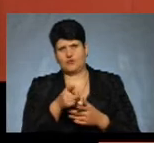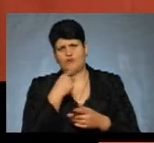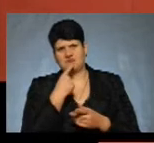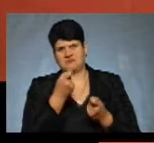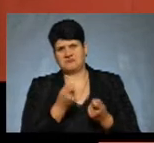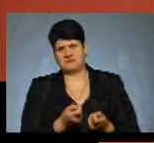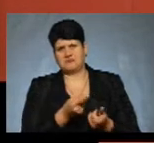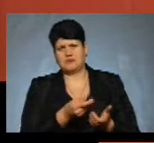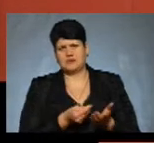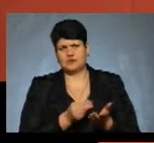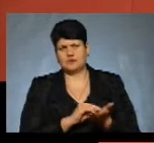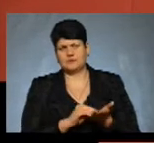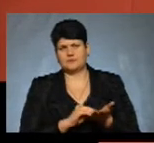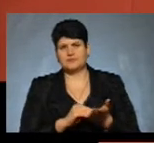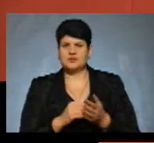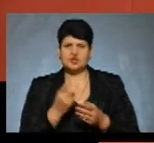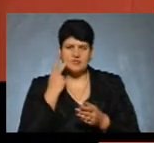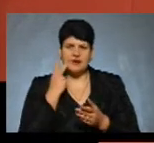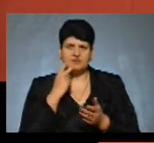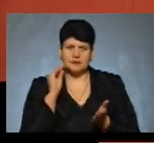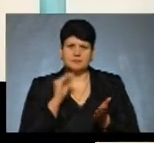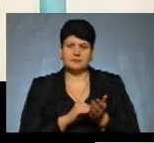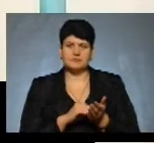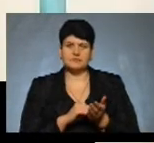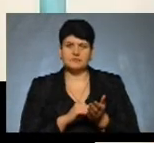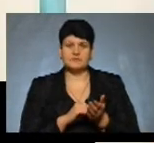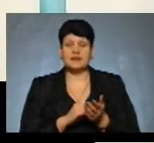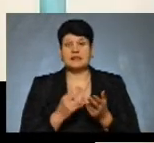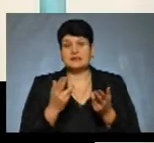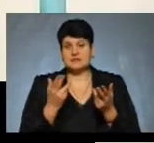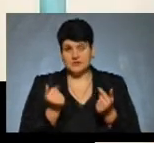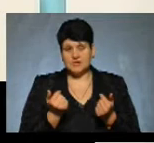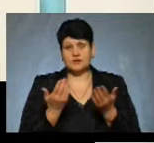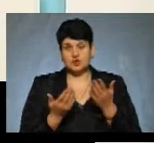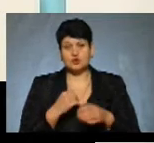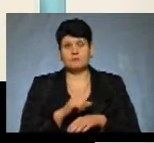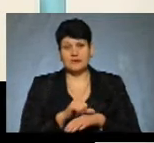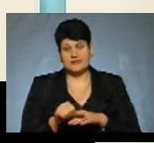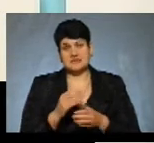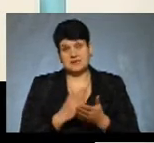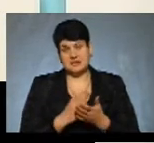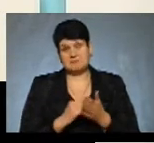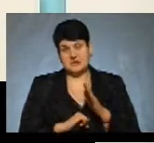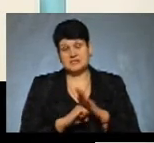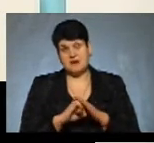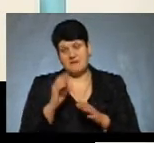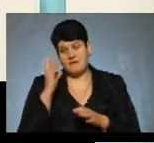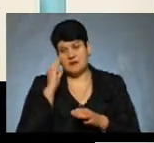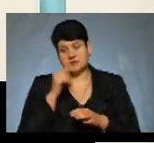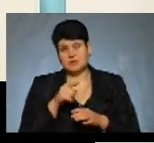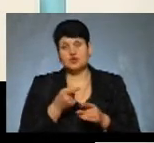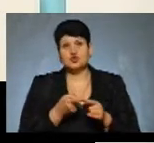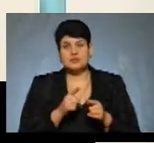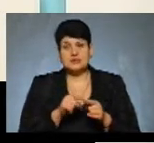завжди враховують ту, яку вказав власник автомобіля? Звичайно, якщо митниця є підстави вважати, що дана заявлена